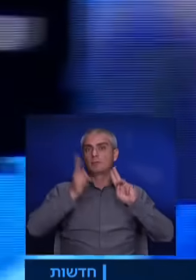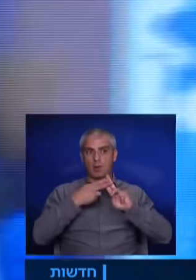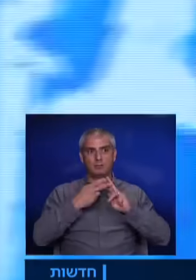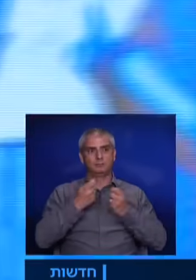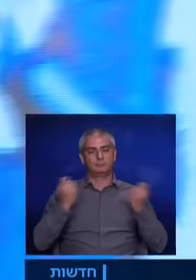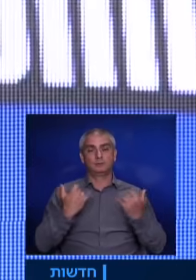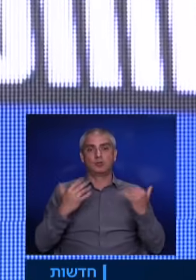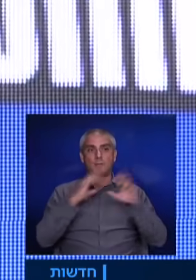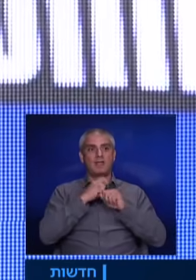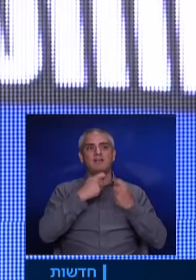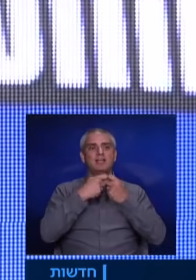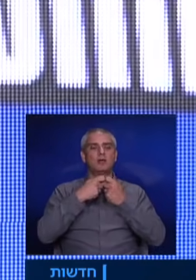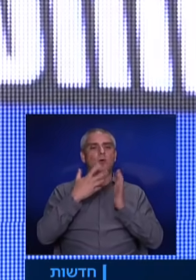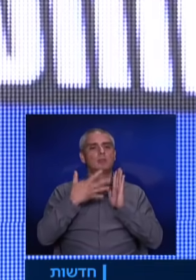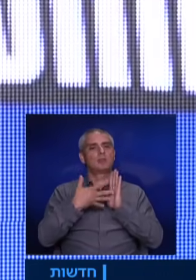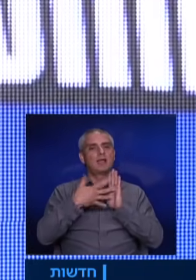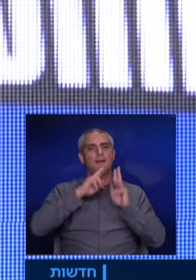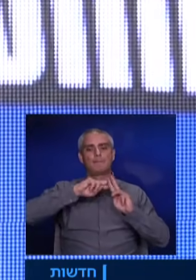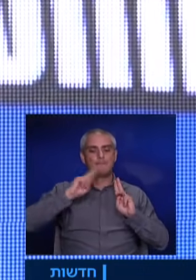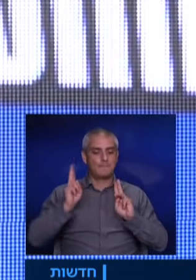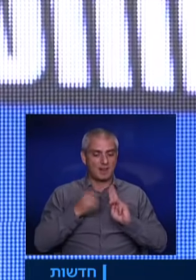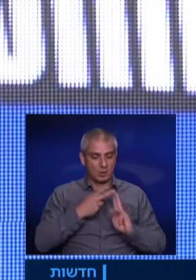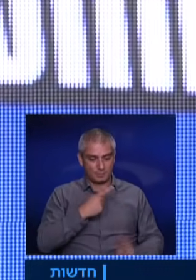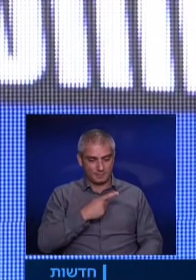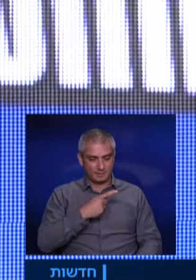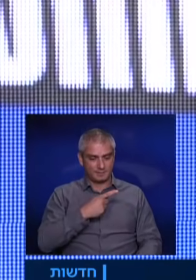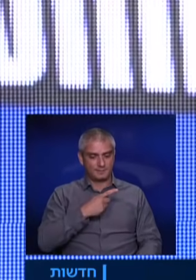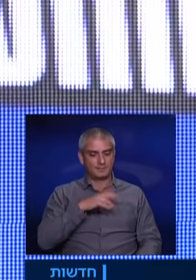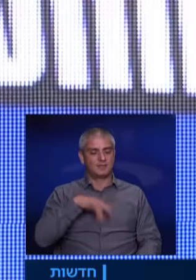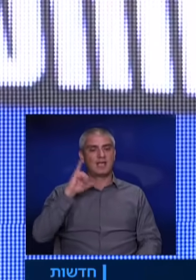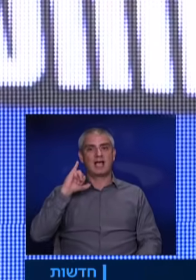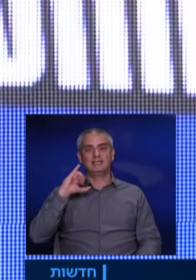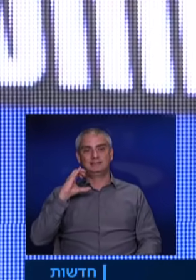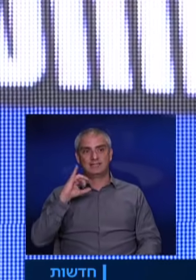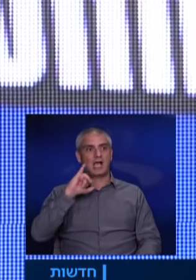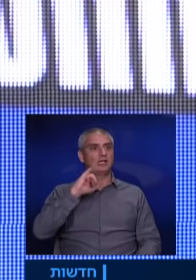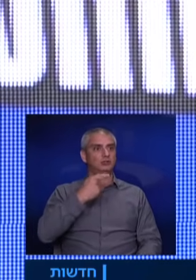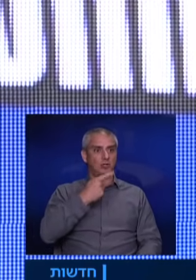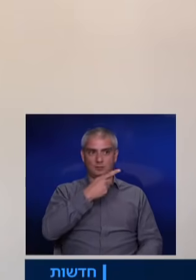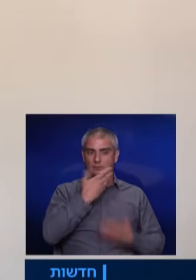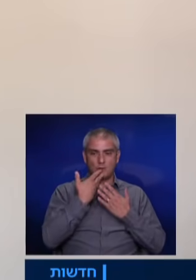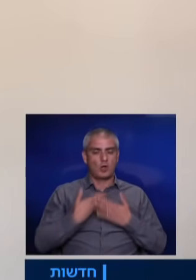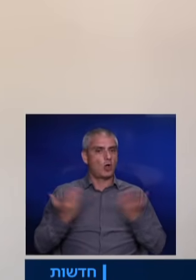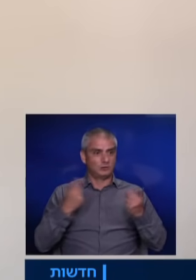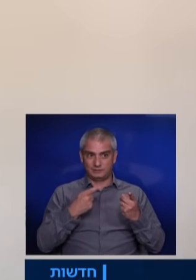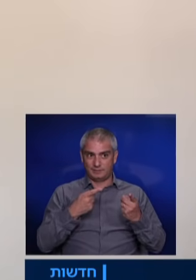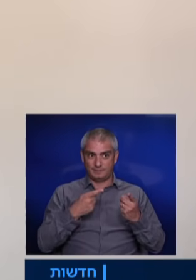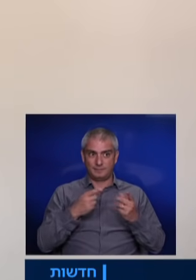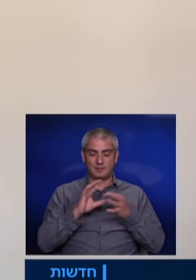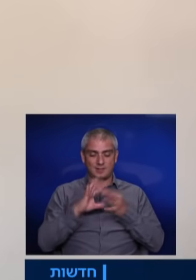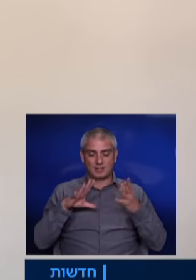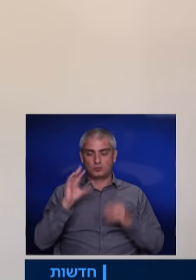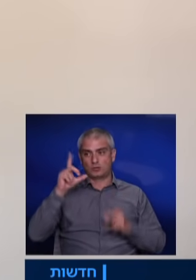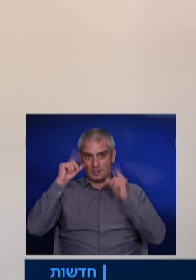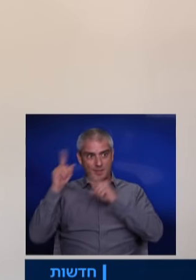ומתפרסמים הערב על ידי איגוד התחקירנים הבינלאומי ICIJ. עכשיו המסמכים הללו חושפים שהניתוק של